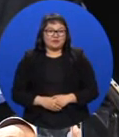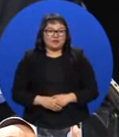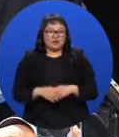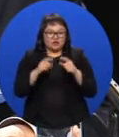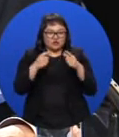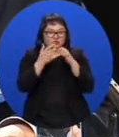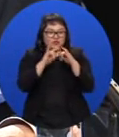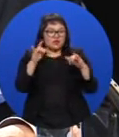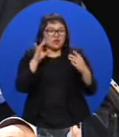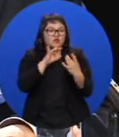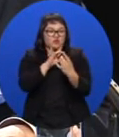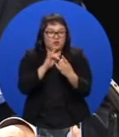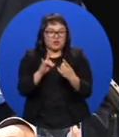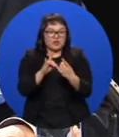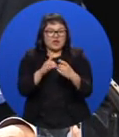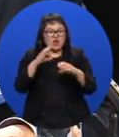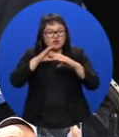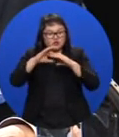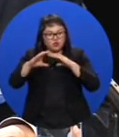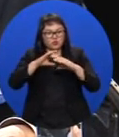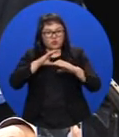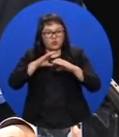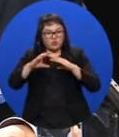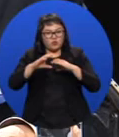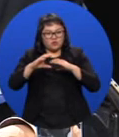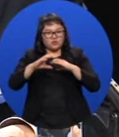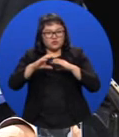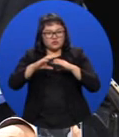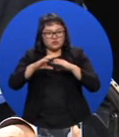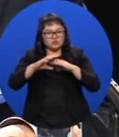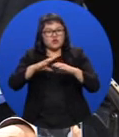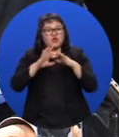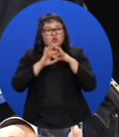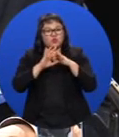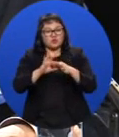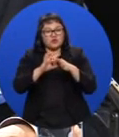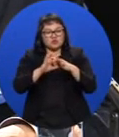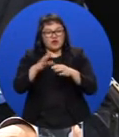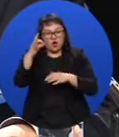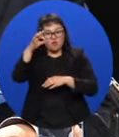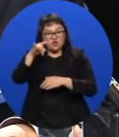주민들의 동의, 주민들하고 소통해야 된다고 하면서 위성곤 후보께서는